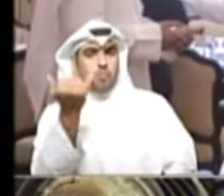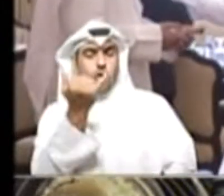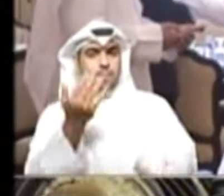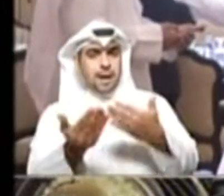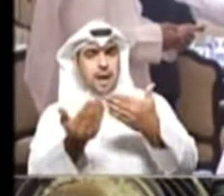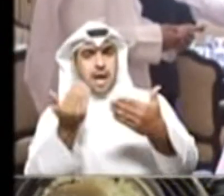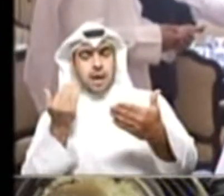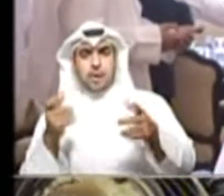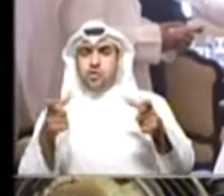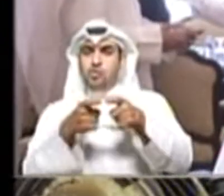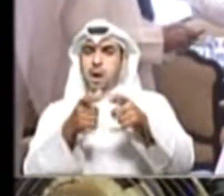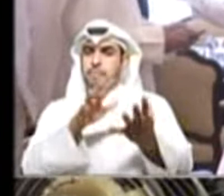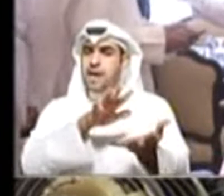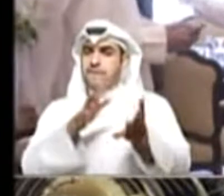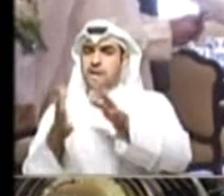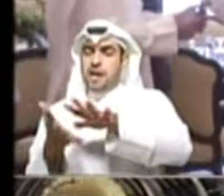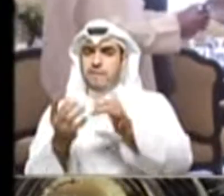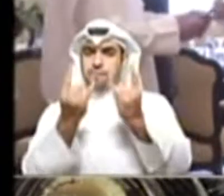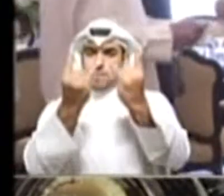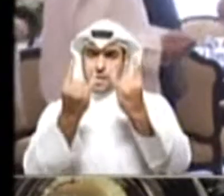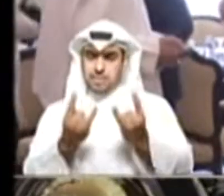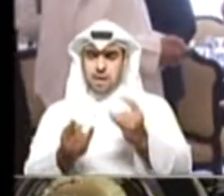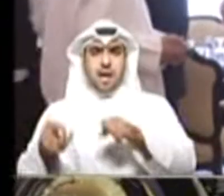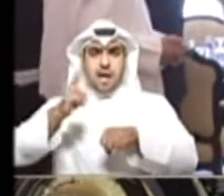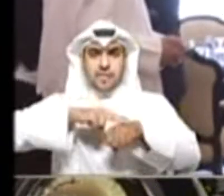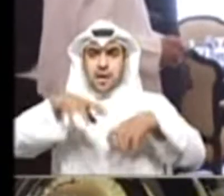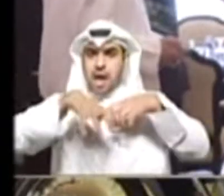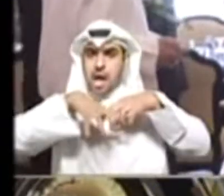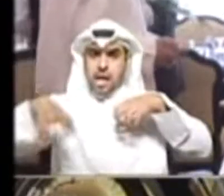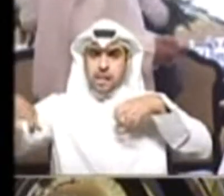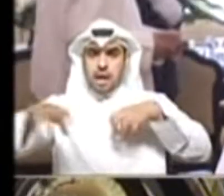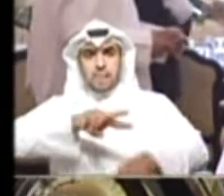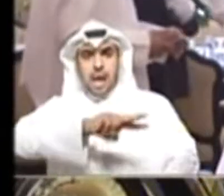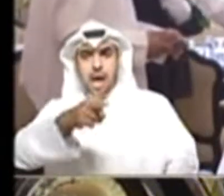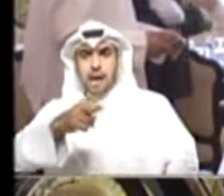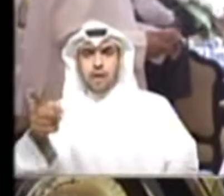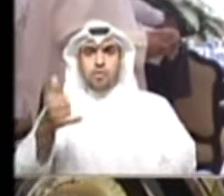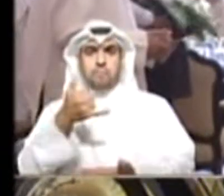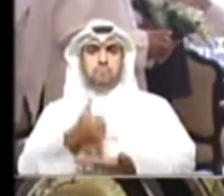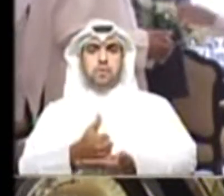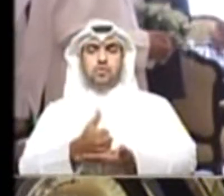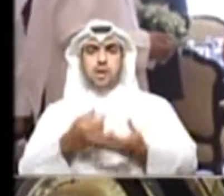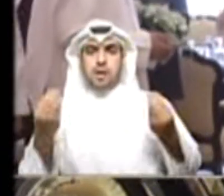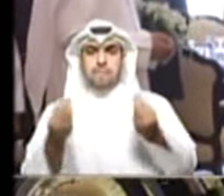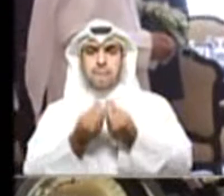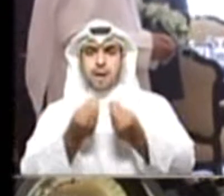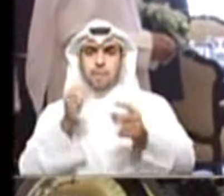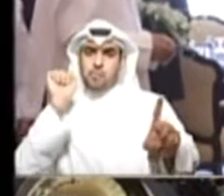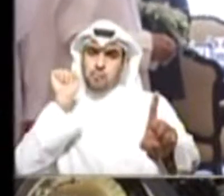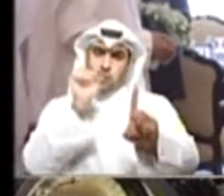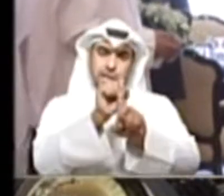الفعاليات، وكل جهة راح تمثل مقابلة مع القطاع المختص في الأمانة